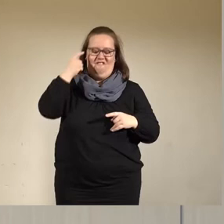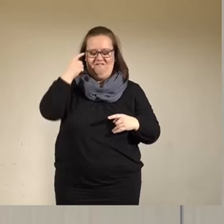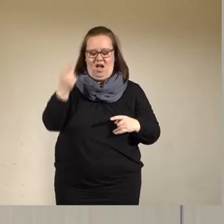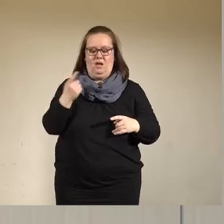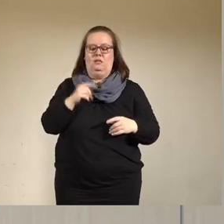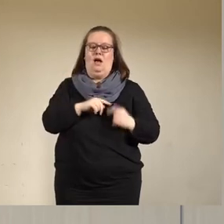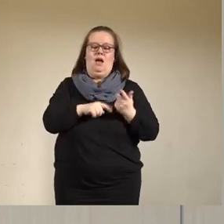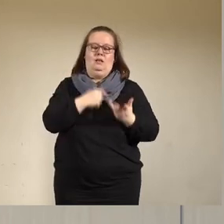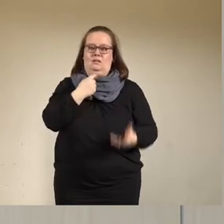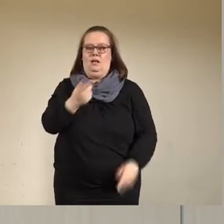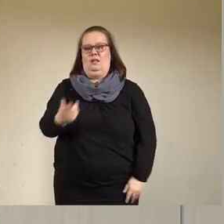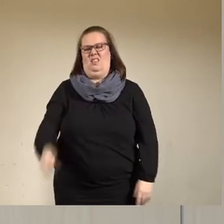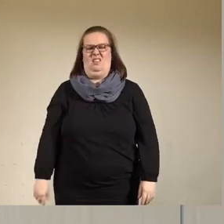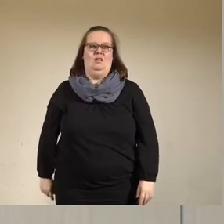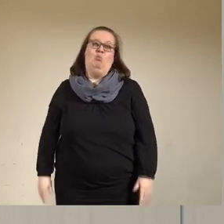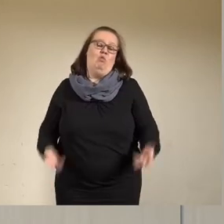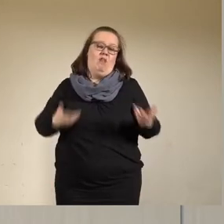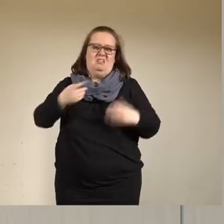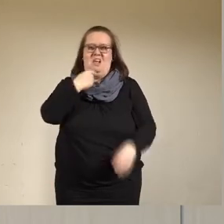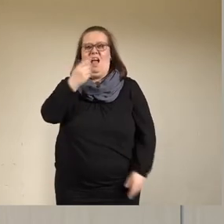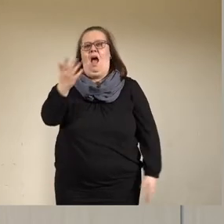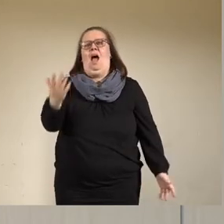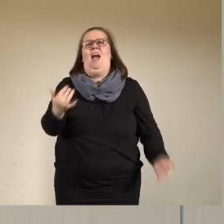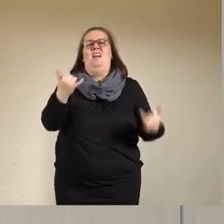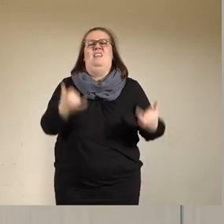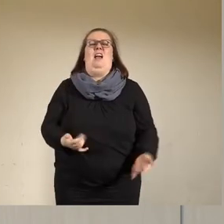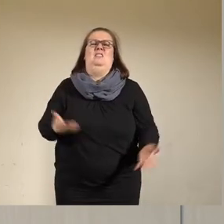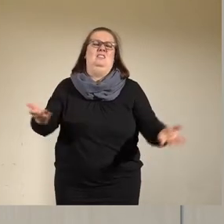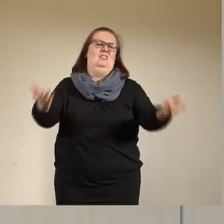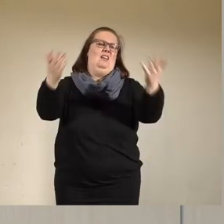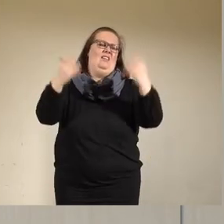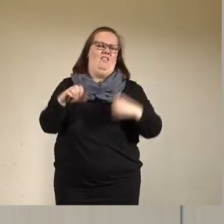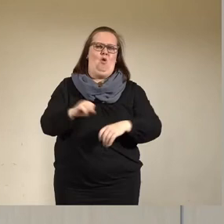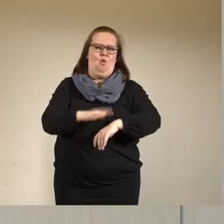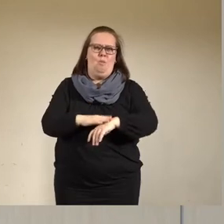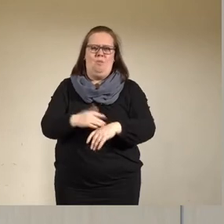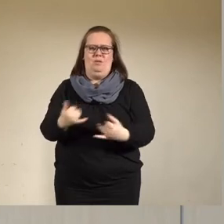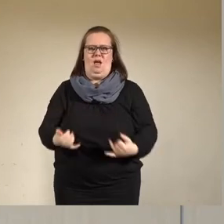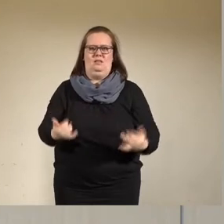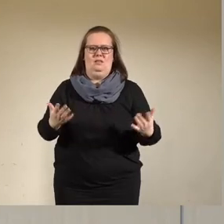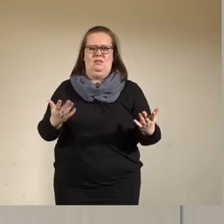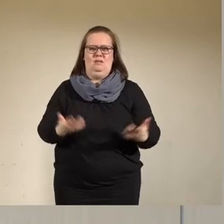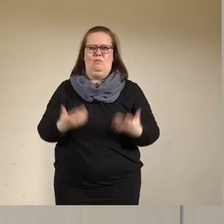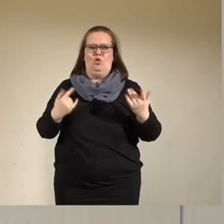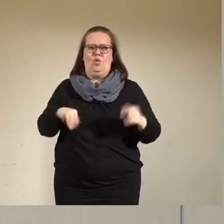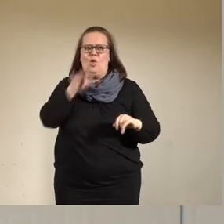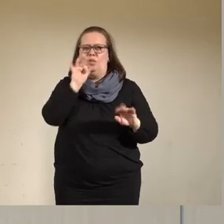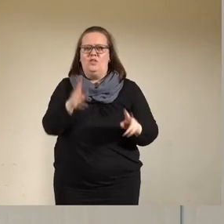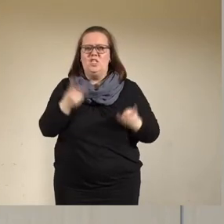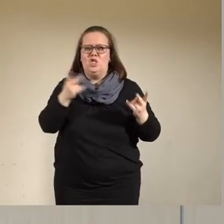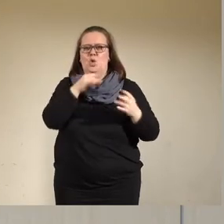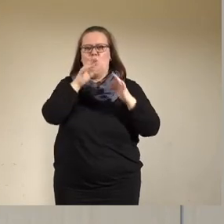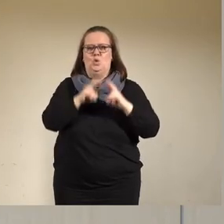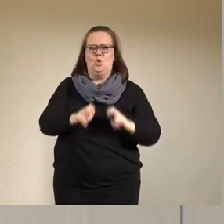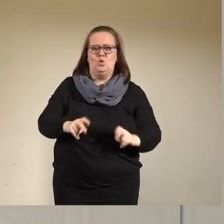vorstellen, dass einige von Ihnen zu Recht vielleicht sagen, das kommt jetzt sehr aus der Hüfte geschossen. Das ist jetzt irgendwie noch nicht untersucht. Wir